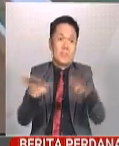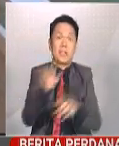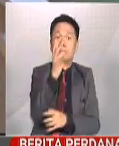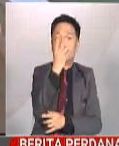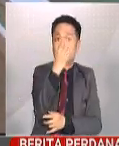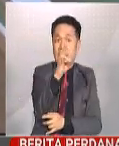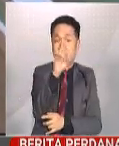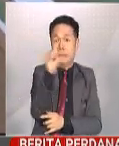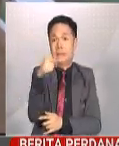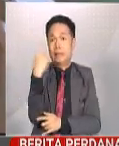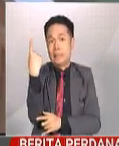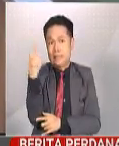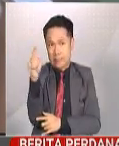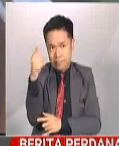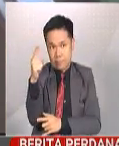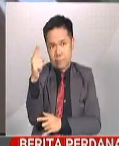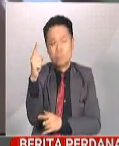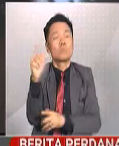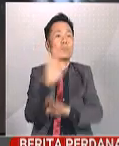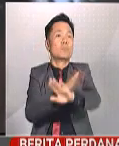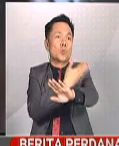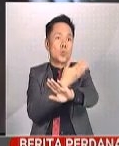17el music